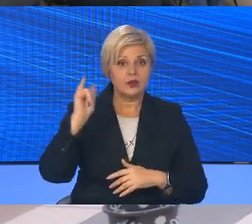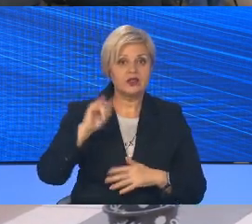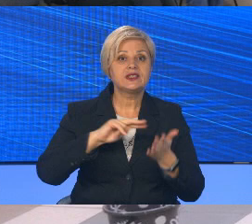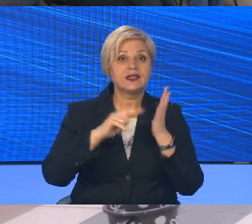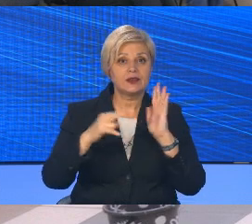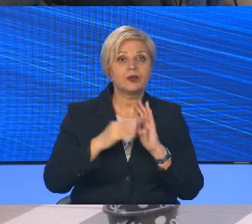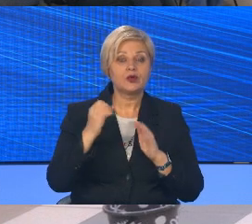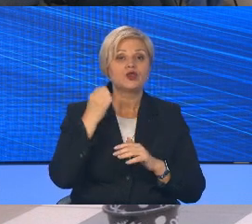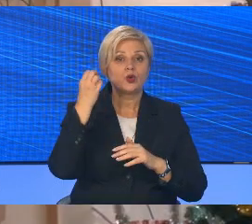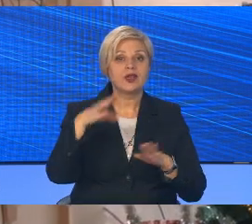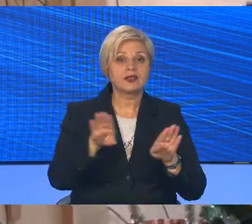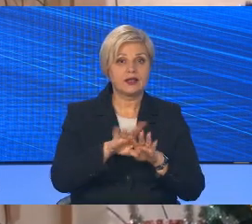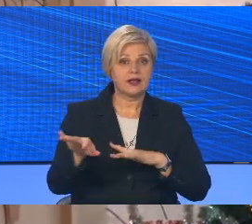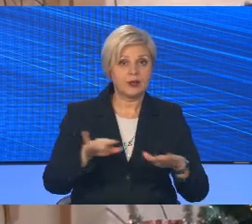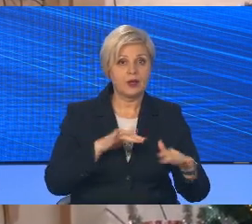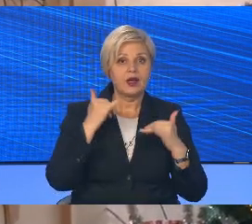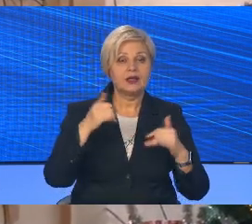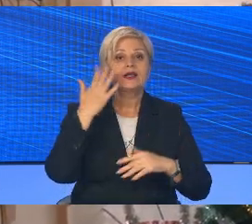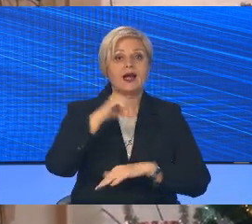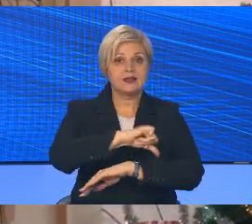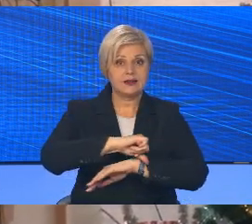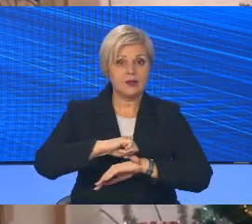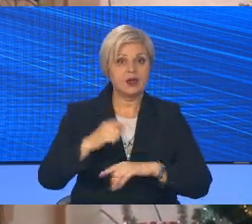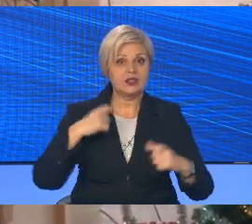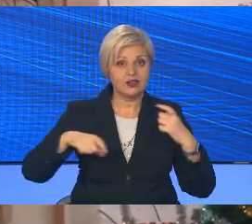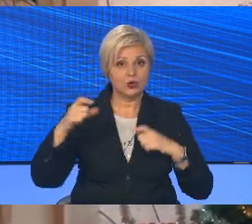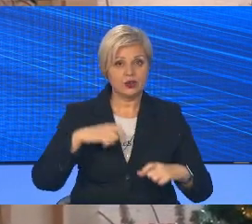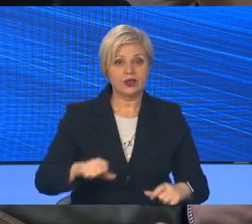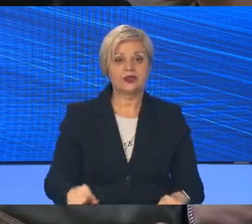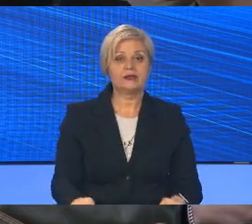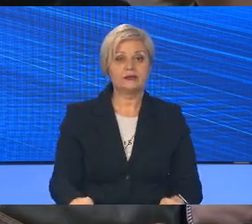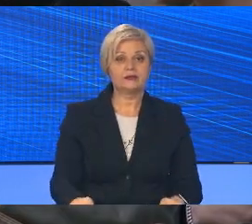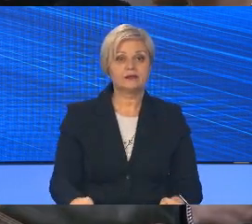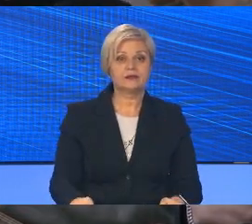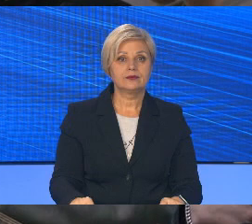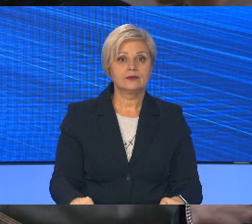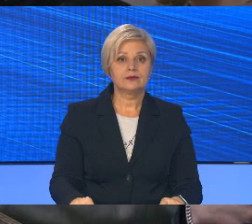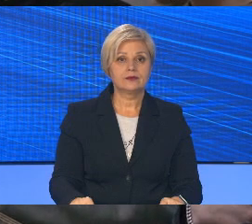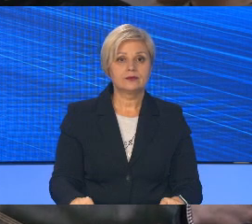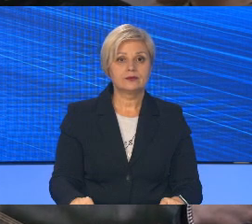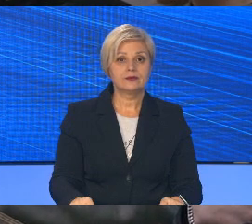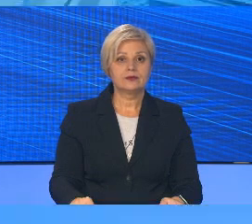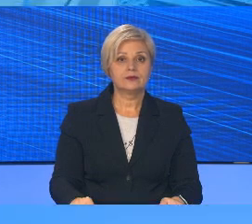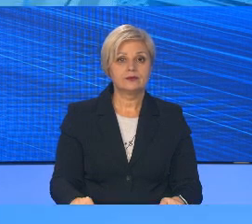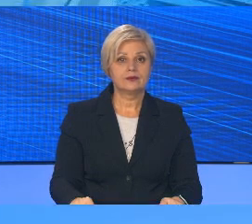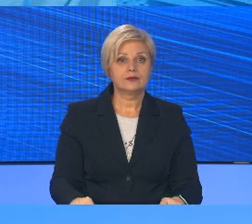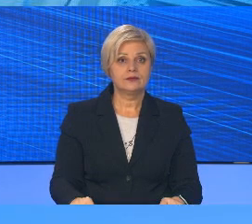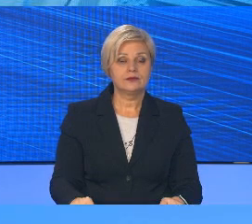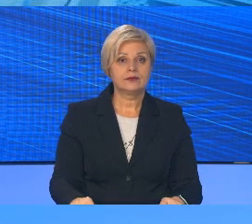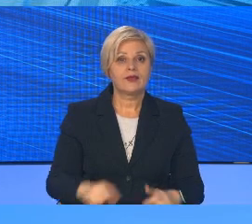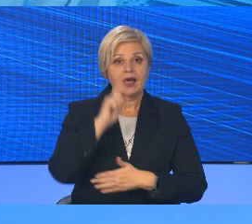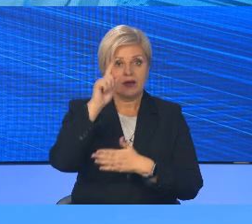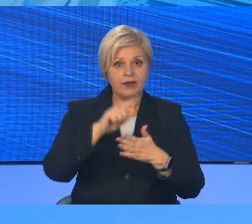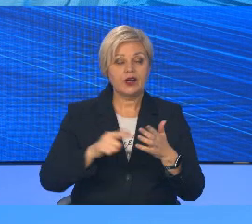плануется еще несколько мероприемств для замежных студентов. Николай Зайцев, Валерий Гапанько, телерадиокомпания «Гомель».